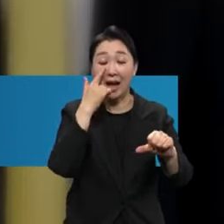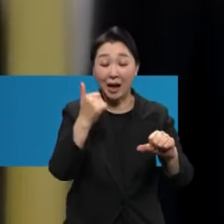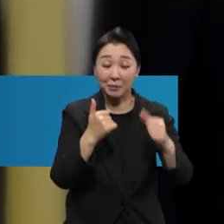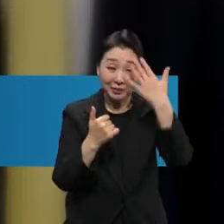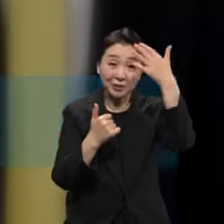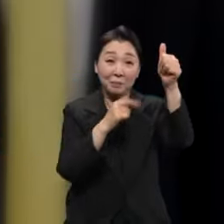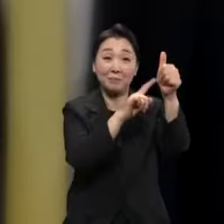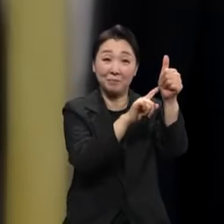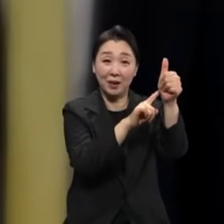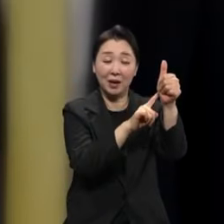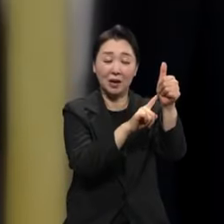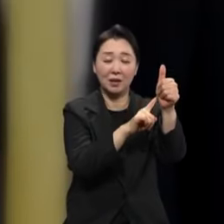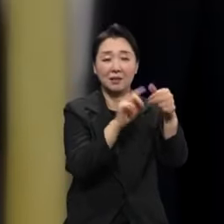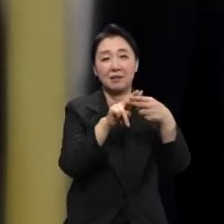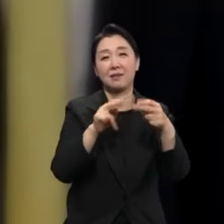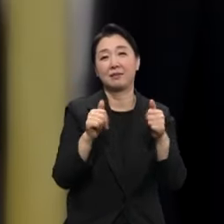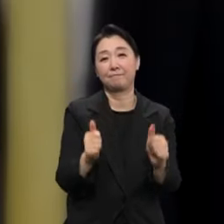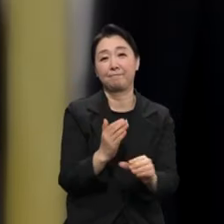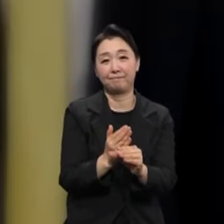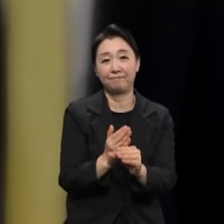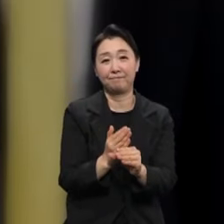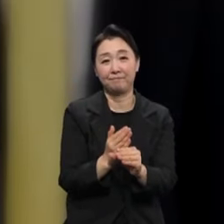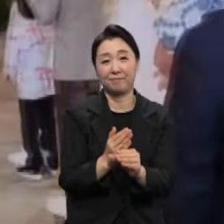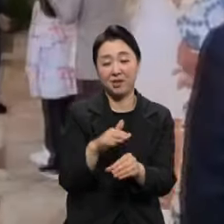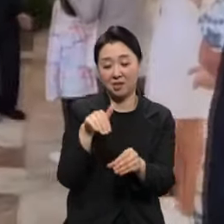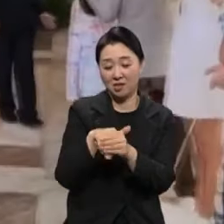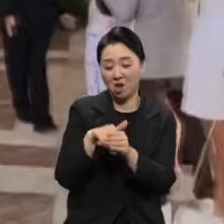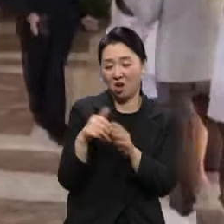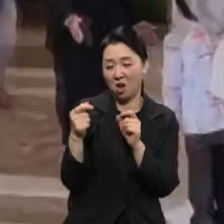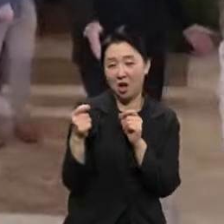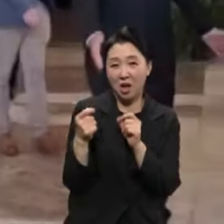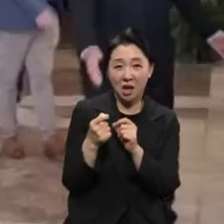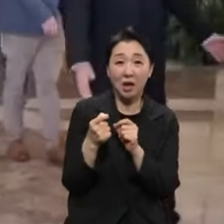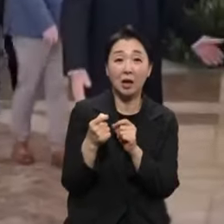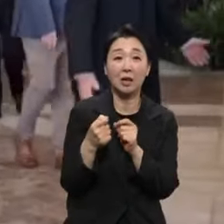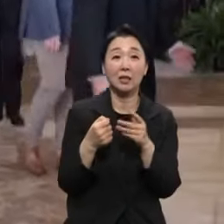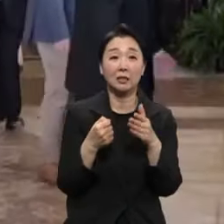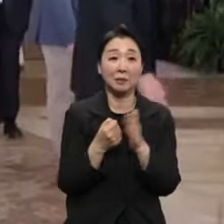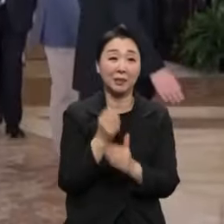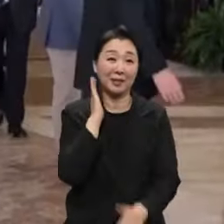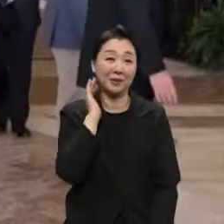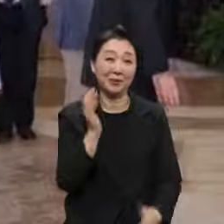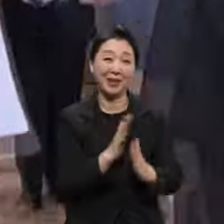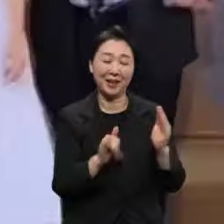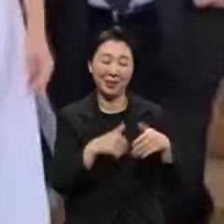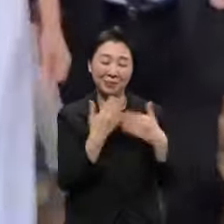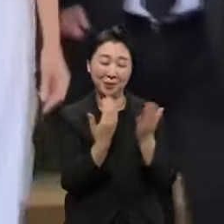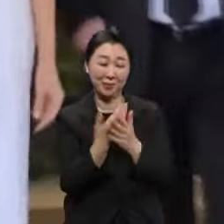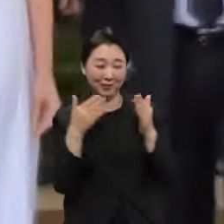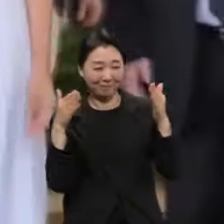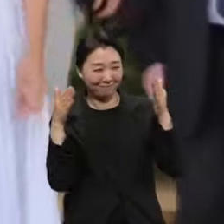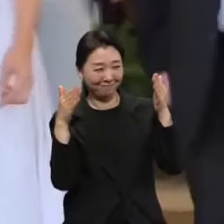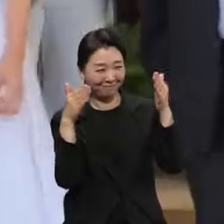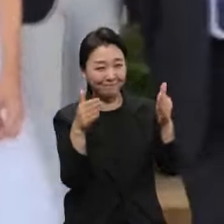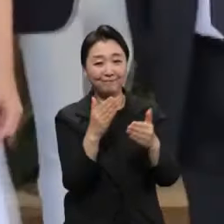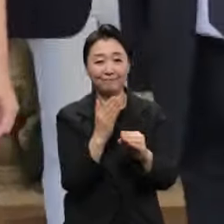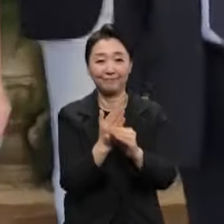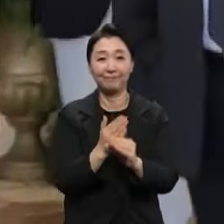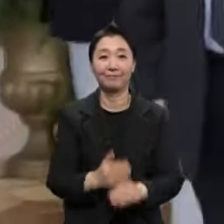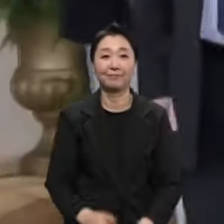트럼프 전 대통령이 형사재판을 받는 중인데요. 선거가 가까워져 오니 대통령의 가족들도 주목을 받는